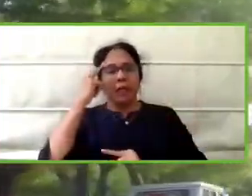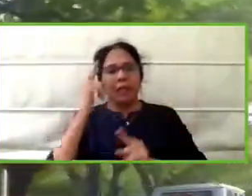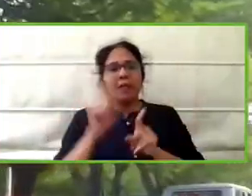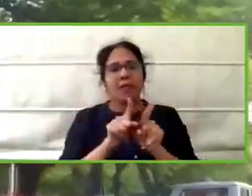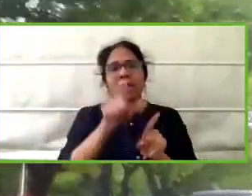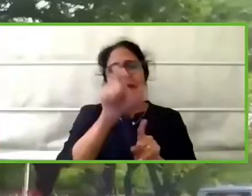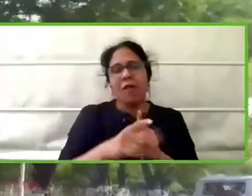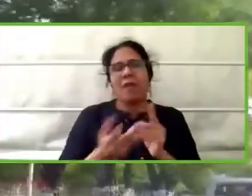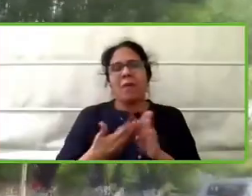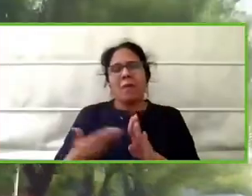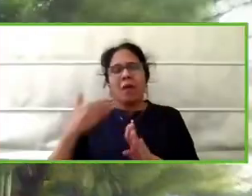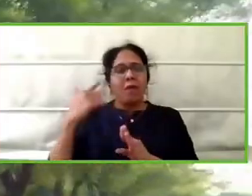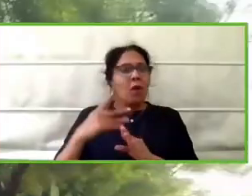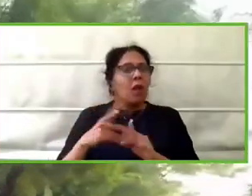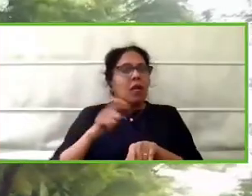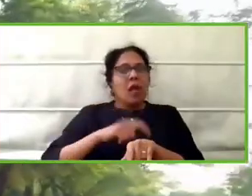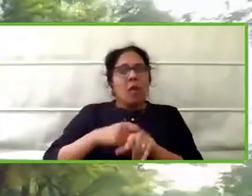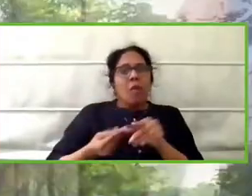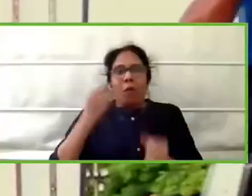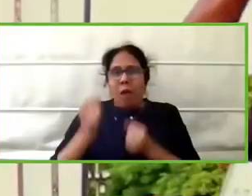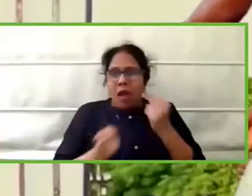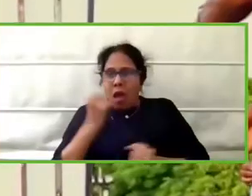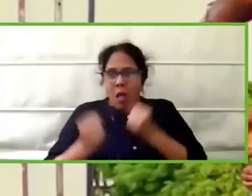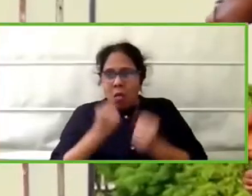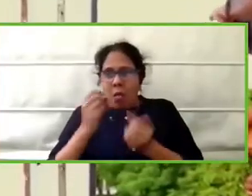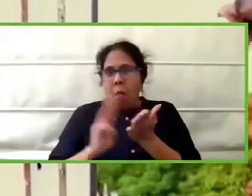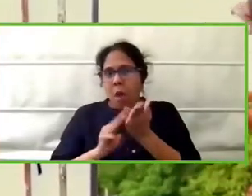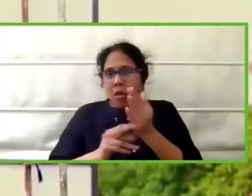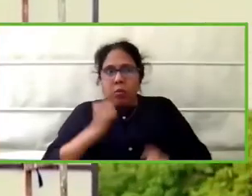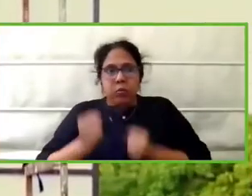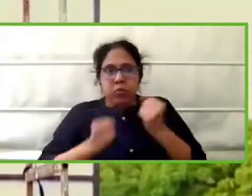के प्रयोग करने के बाद टाइमिंग है वो बहुत कम हो गया।